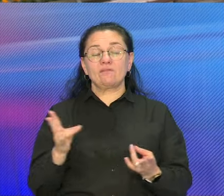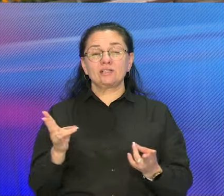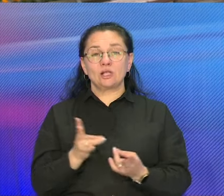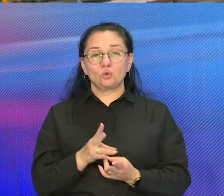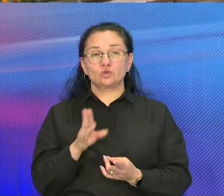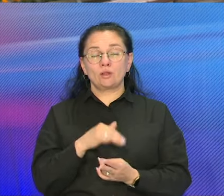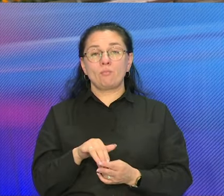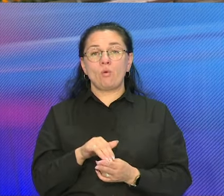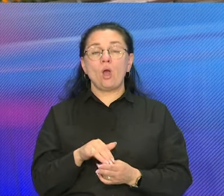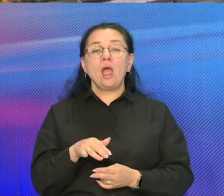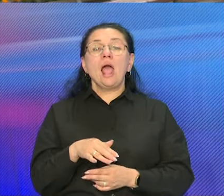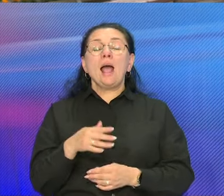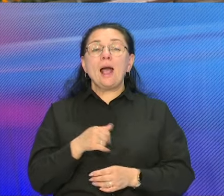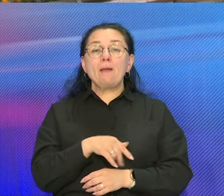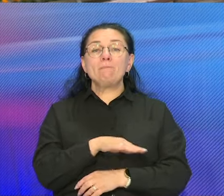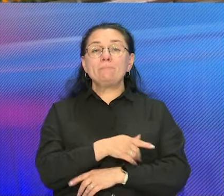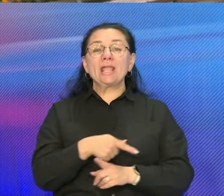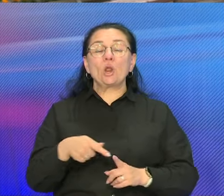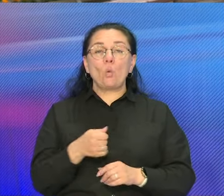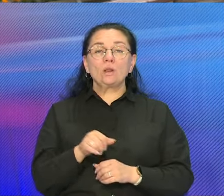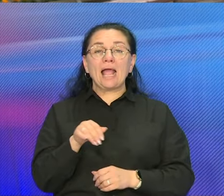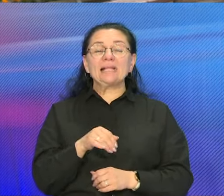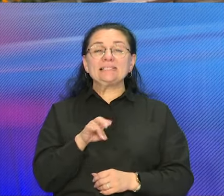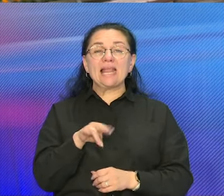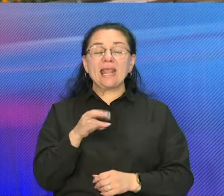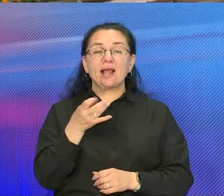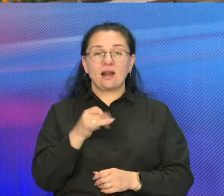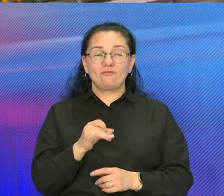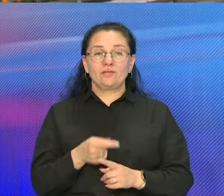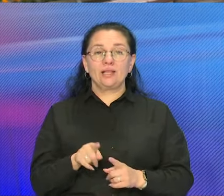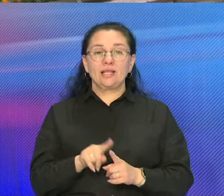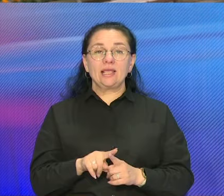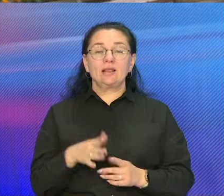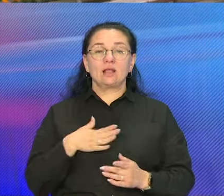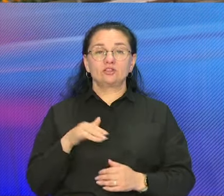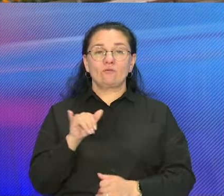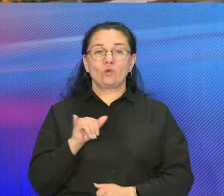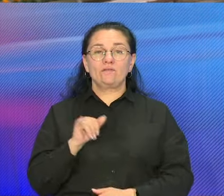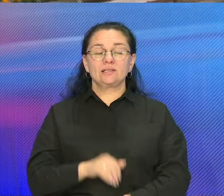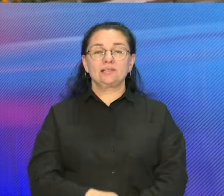адресу переулок Телеграфный 15.1 в Центре доводского образования нашего университета